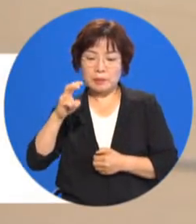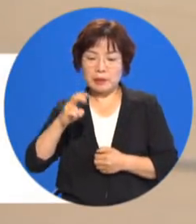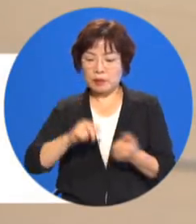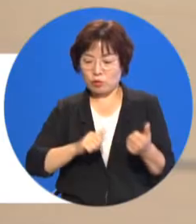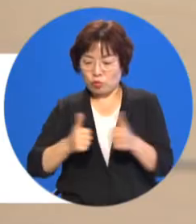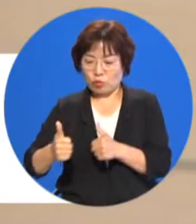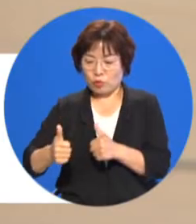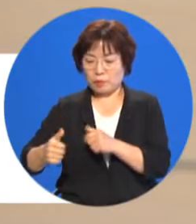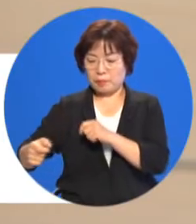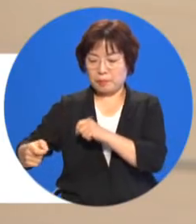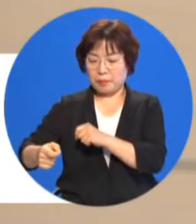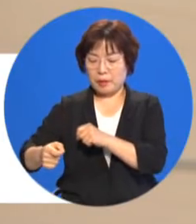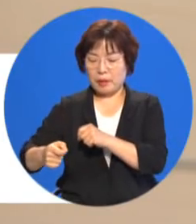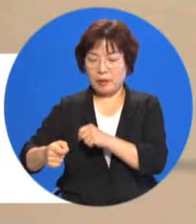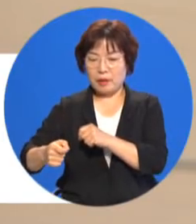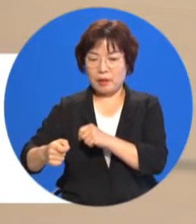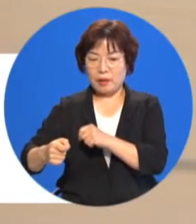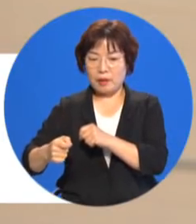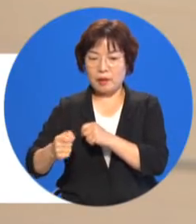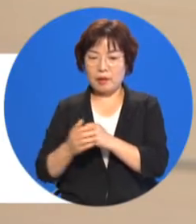시체와 같이